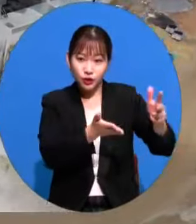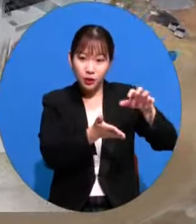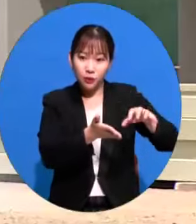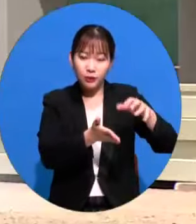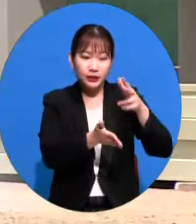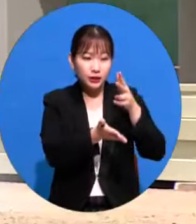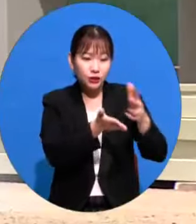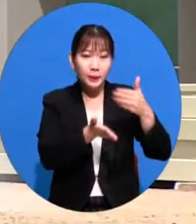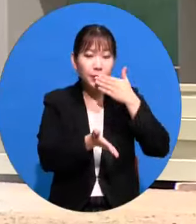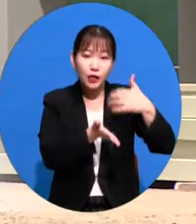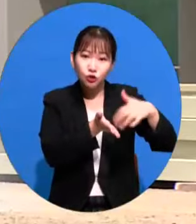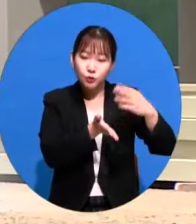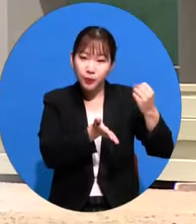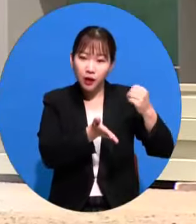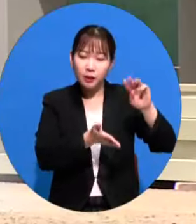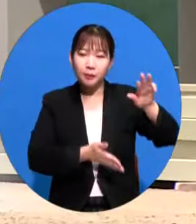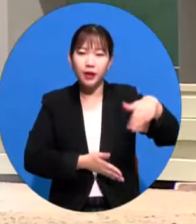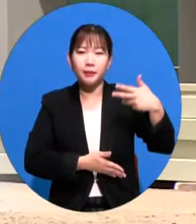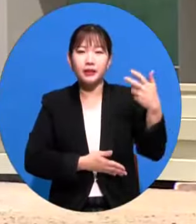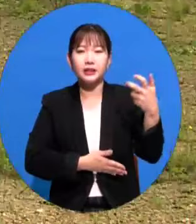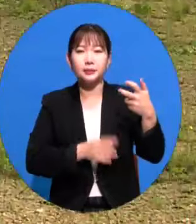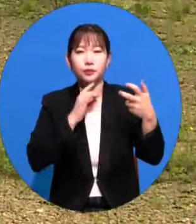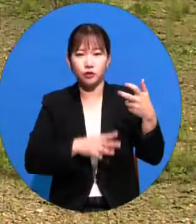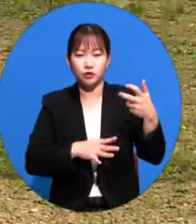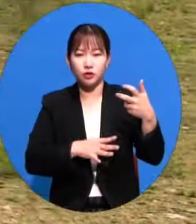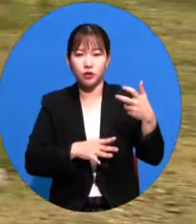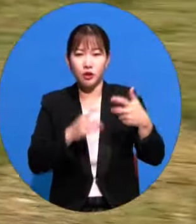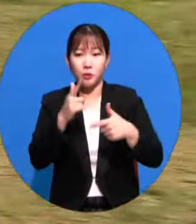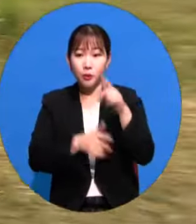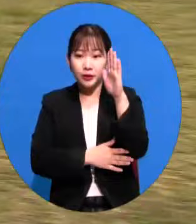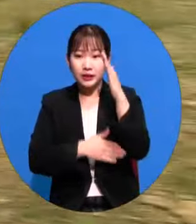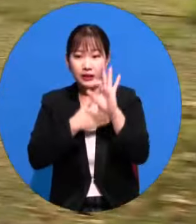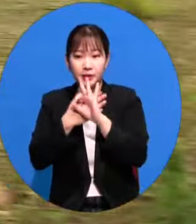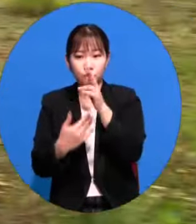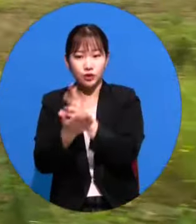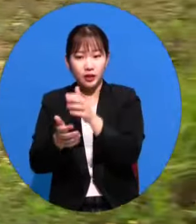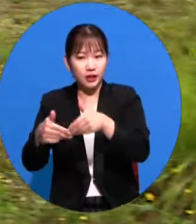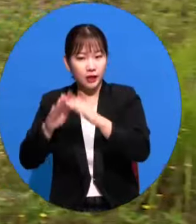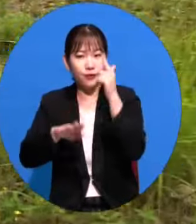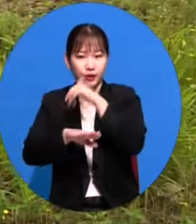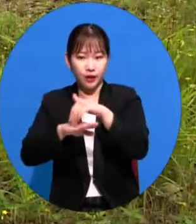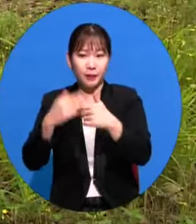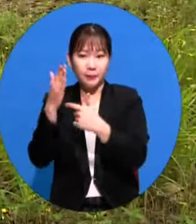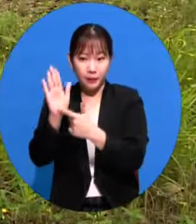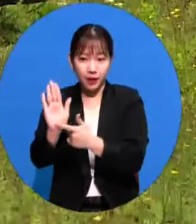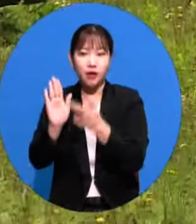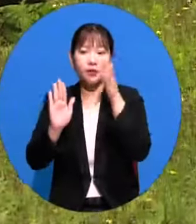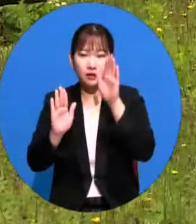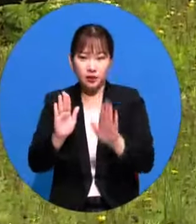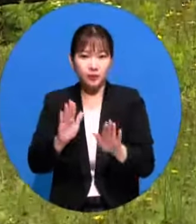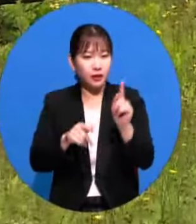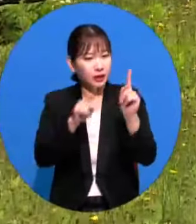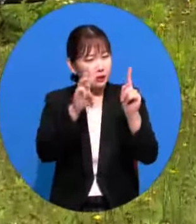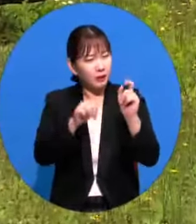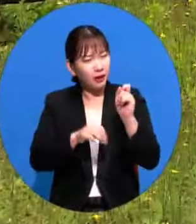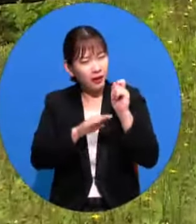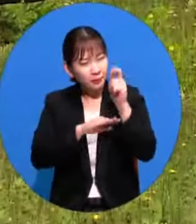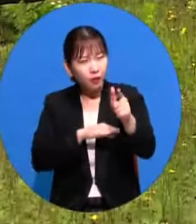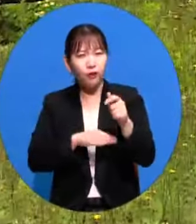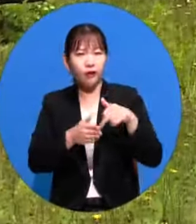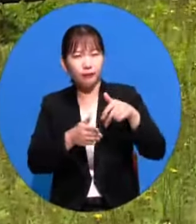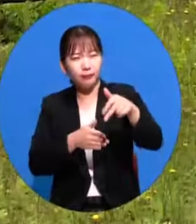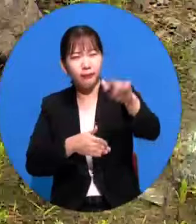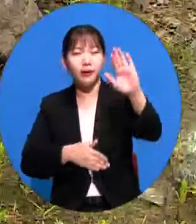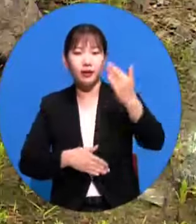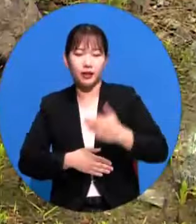차량 수용 규모는 870여 대뿐. 목포시는 임시 주차장을 마련할 계획이라고 하지만 1km 이상 떨어진